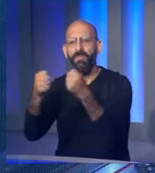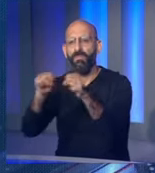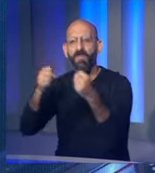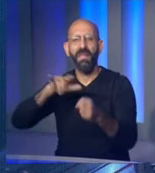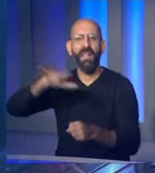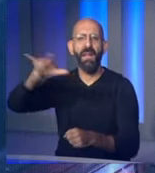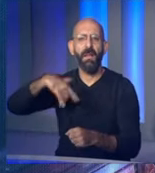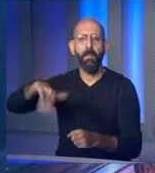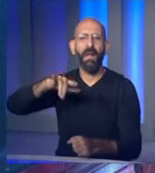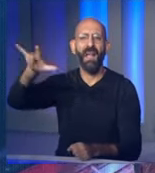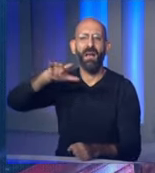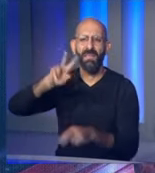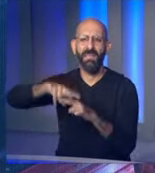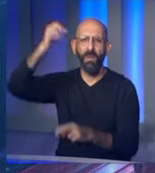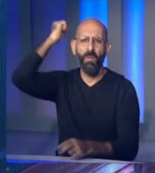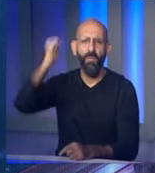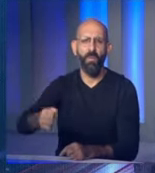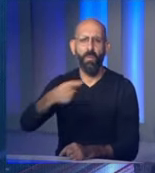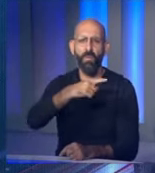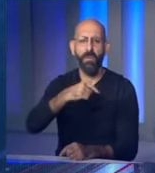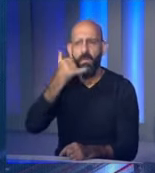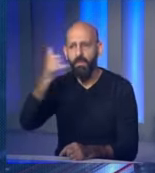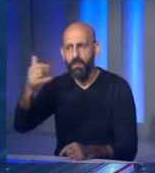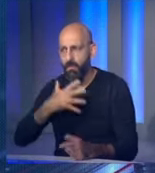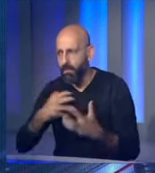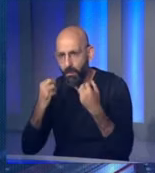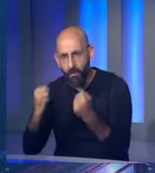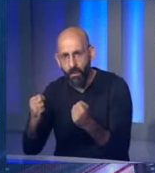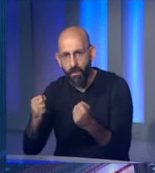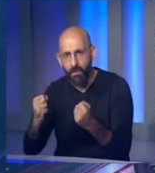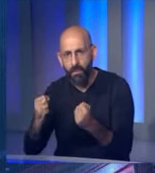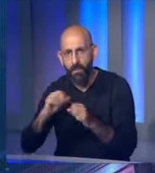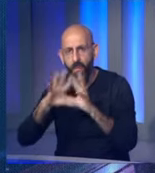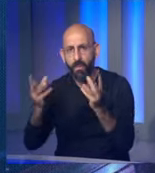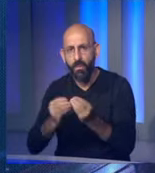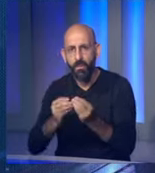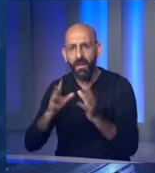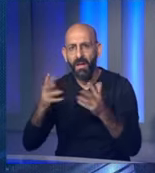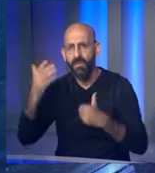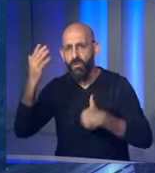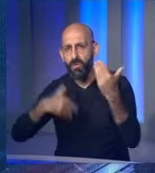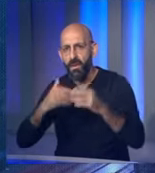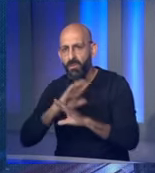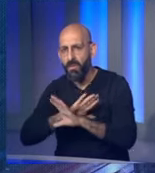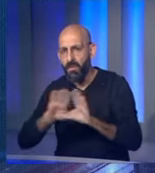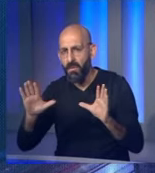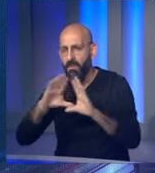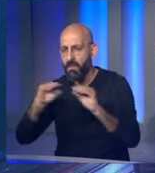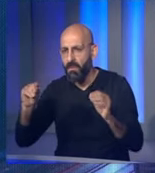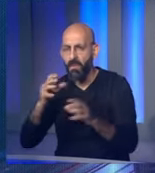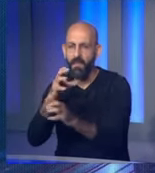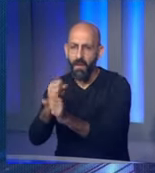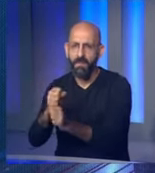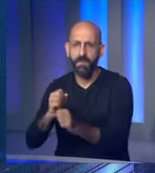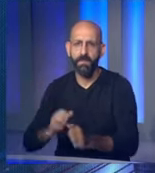الراعي مستوحاه الاضرار التي لحقت بمقر المجلس على طريق المطار جراء العدوان الاسرائيلي ومطمئن الى عدم حصول